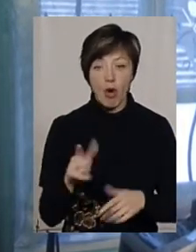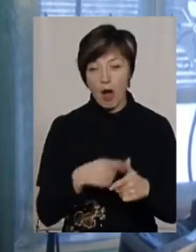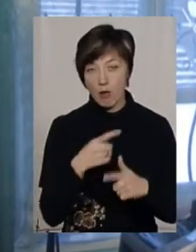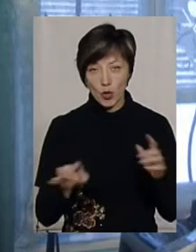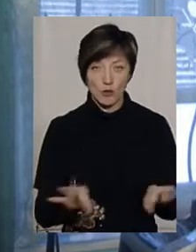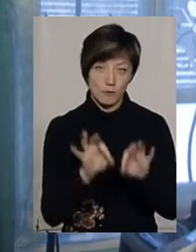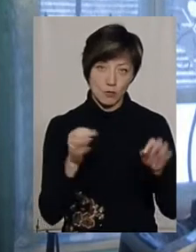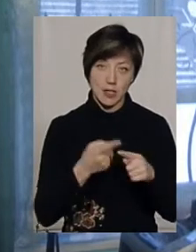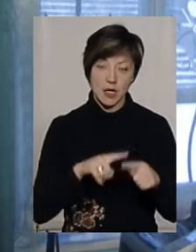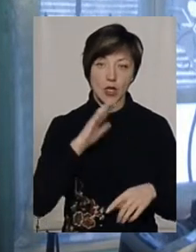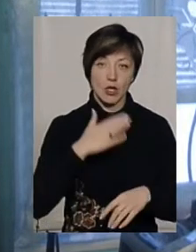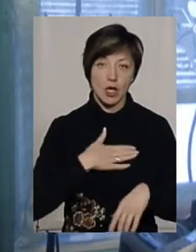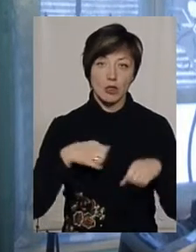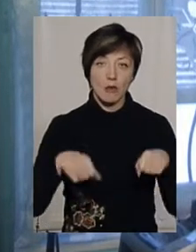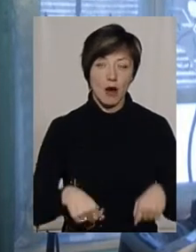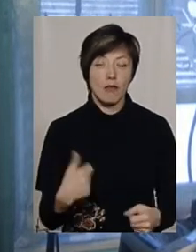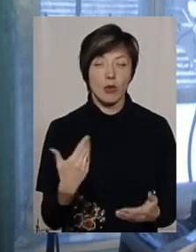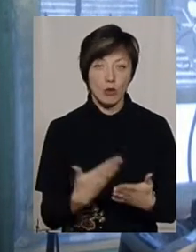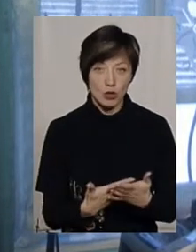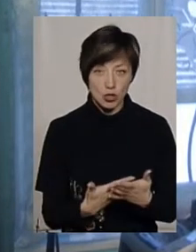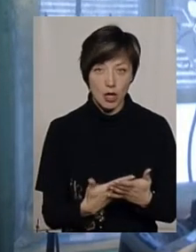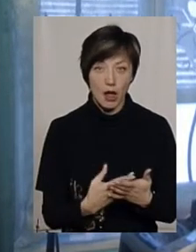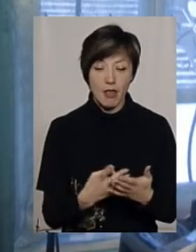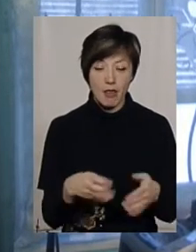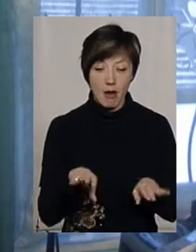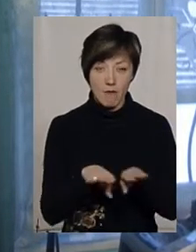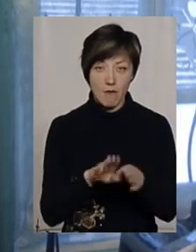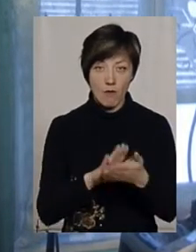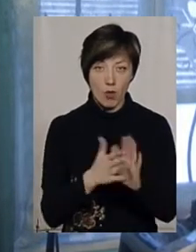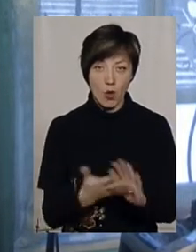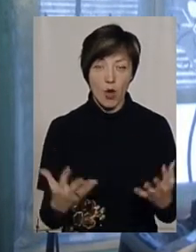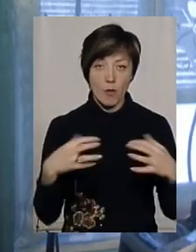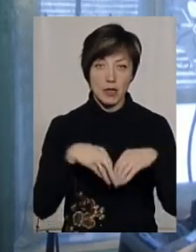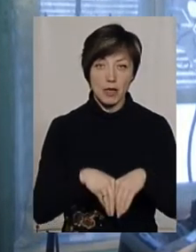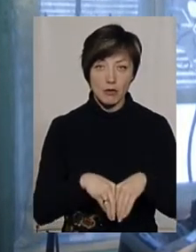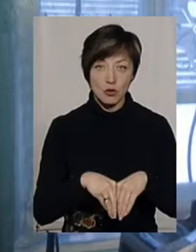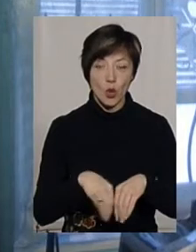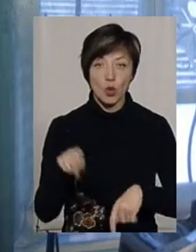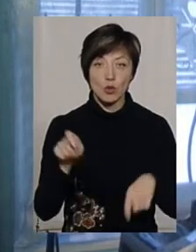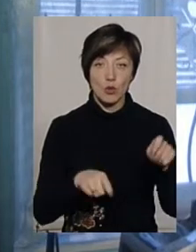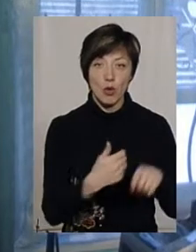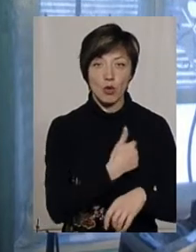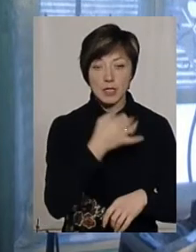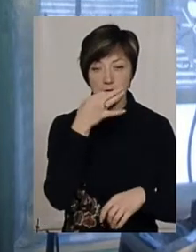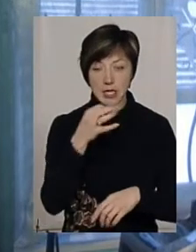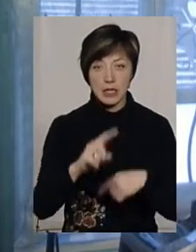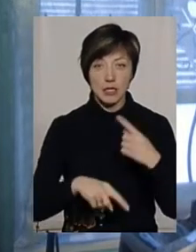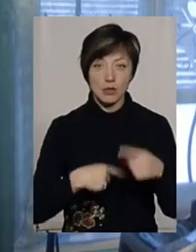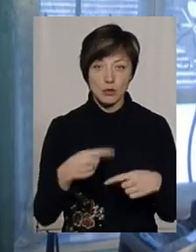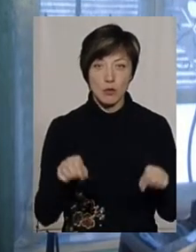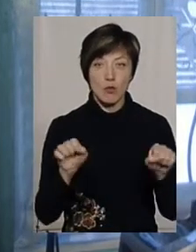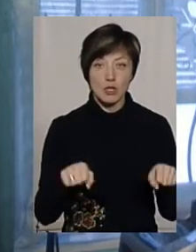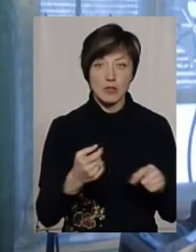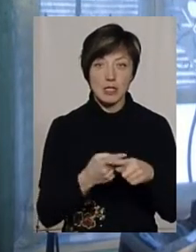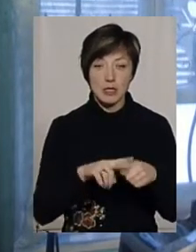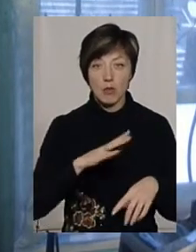в чого. Це наше право. Отже, на фоні об'єднавчого собору хочу зазначити наступне. Звісно, можливо,